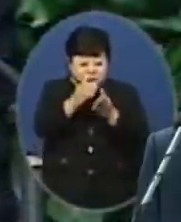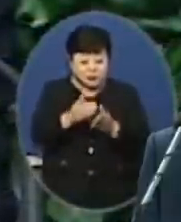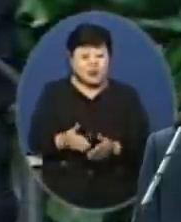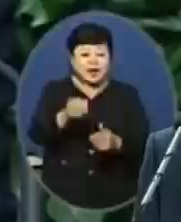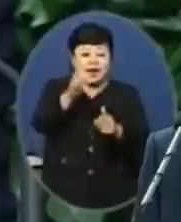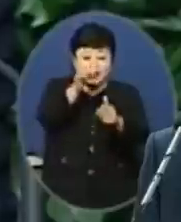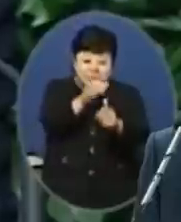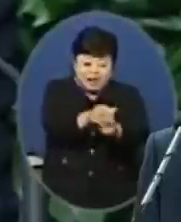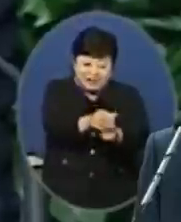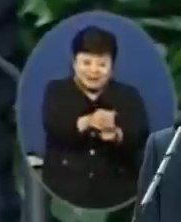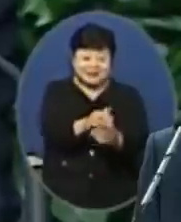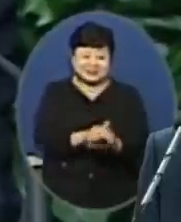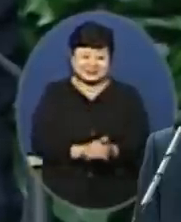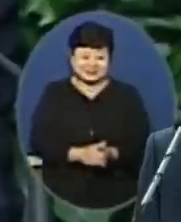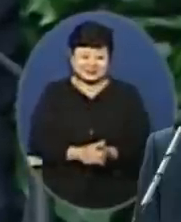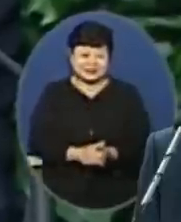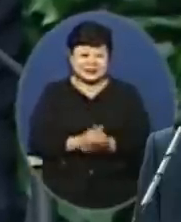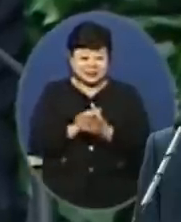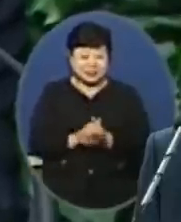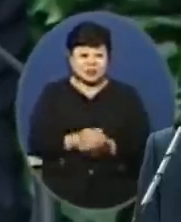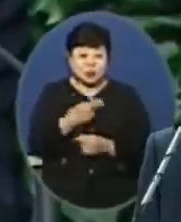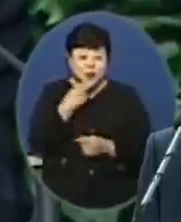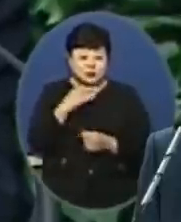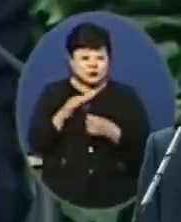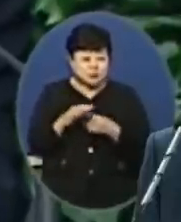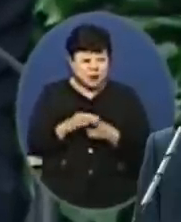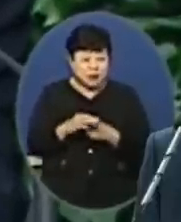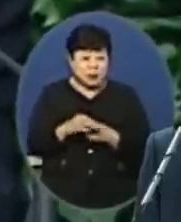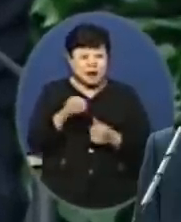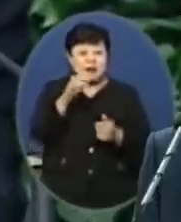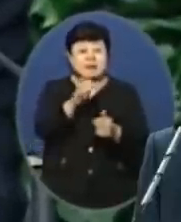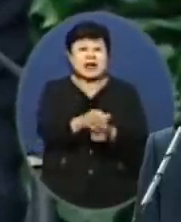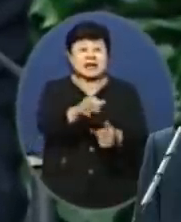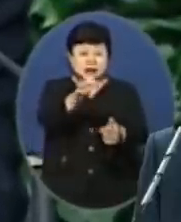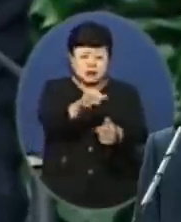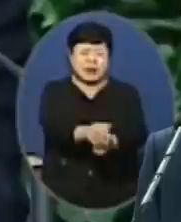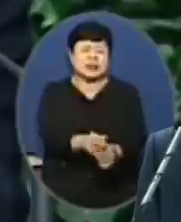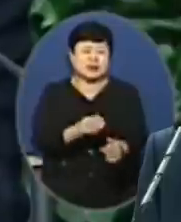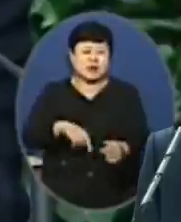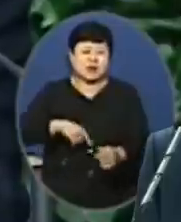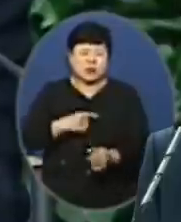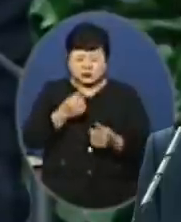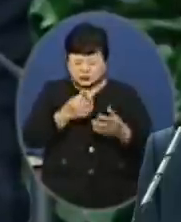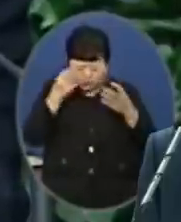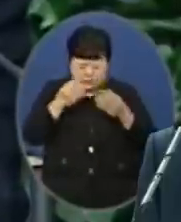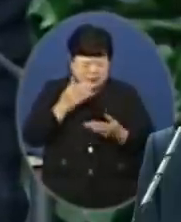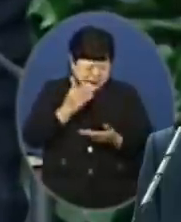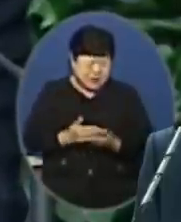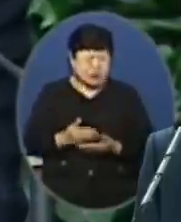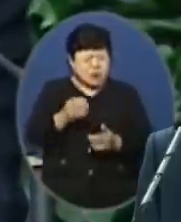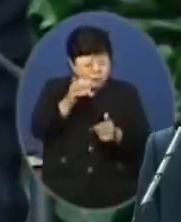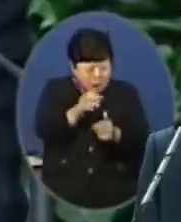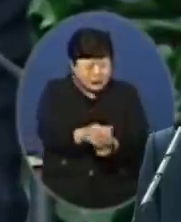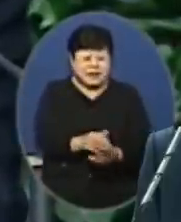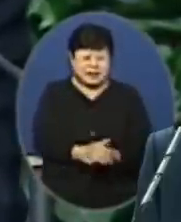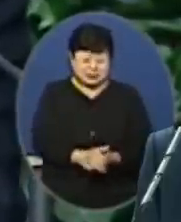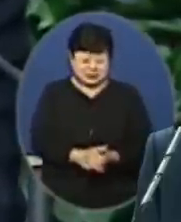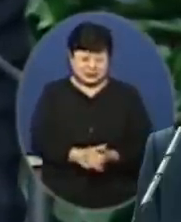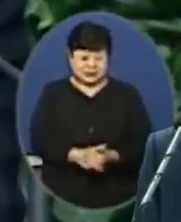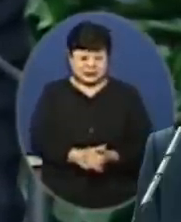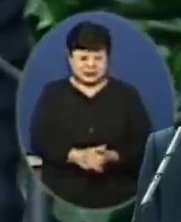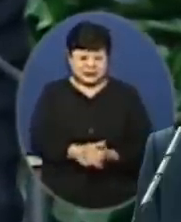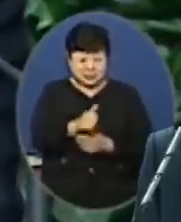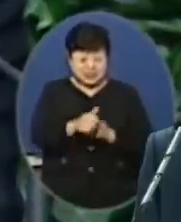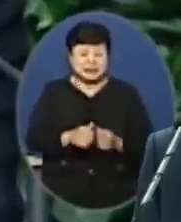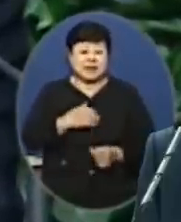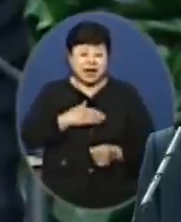것입니다. 그러므로 기도 안 하고 있으면 하나님이 맡겨라. 너 혼자 고생하지 말고 내게 맡겨라.